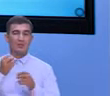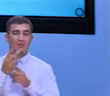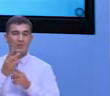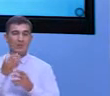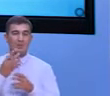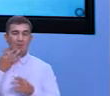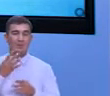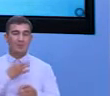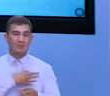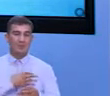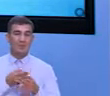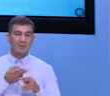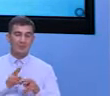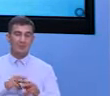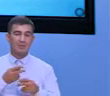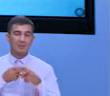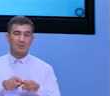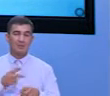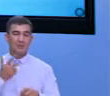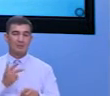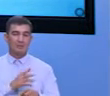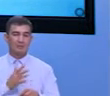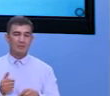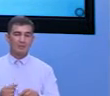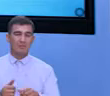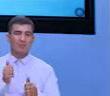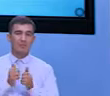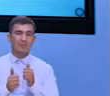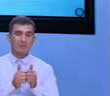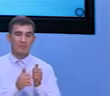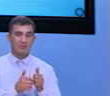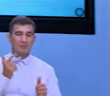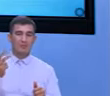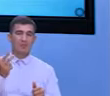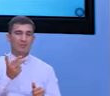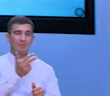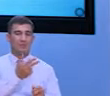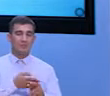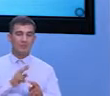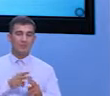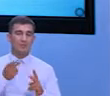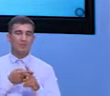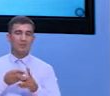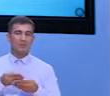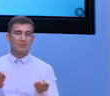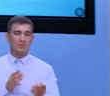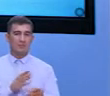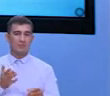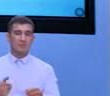o'g'liga bo'lganda 3 hosil bo'lar ekan. Ya'ni har bittasi 3 tadan bo'lak hosil